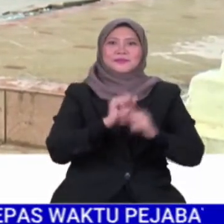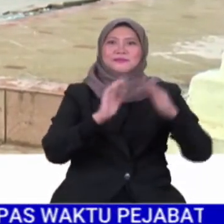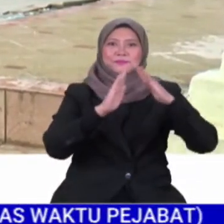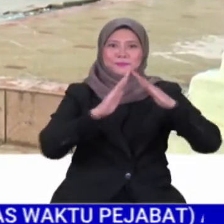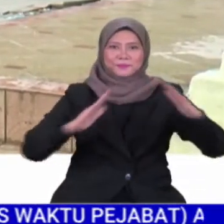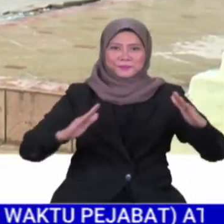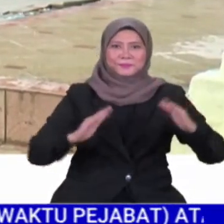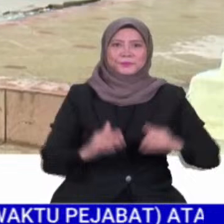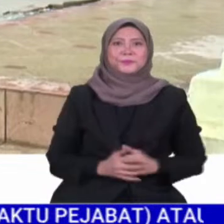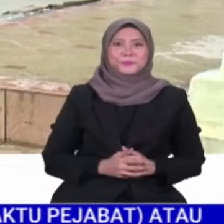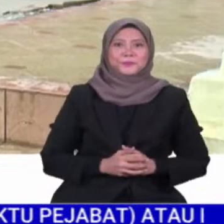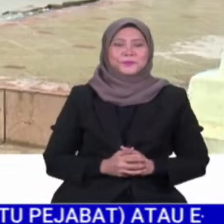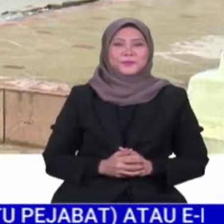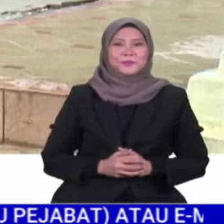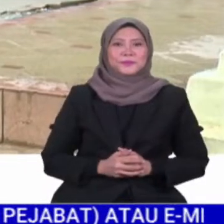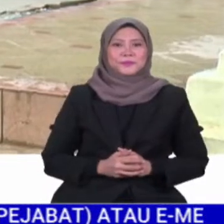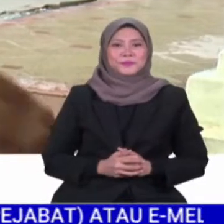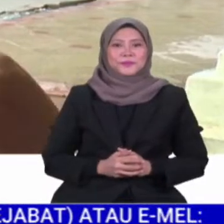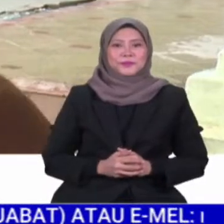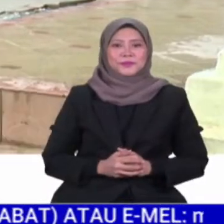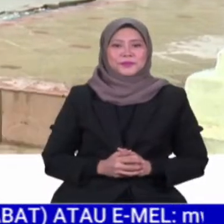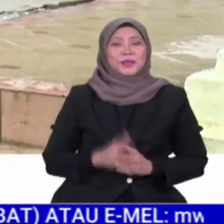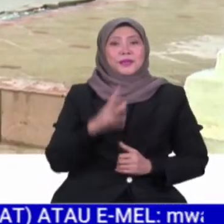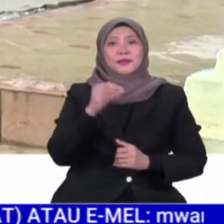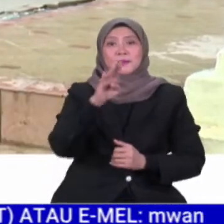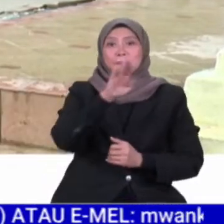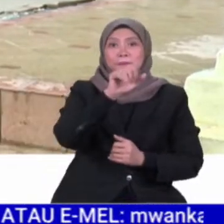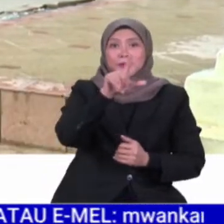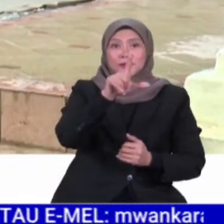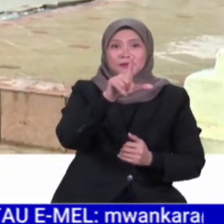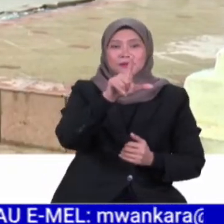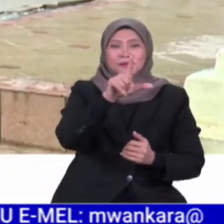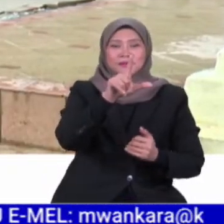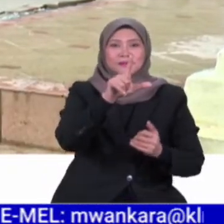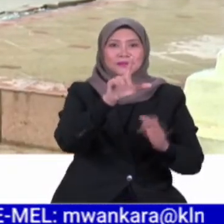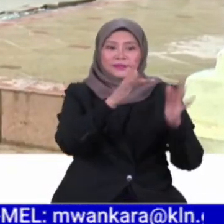So bila bil direndahkan,